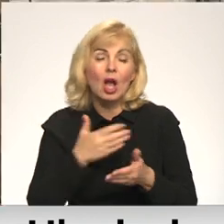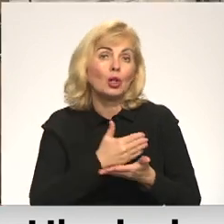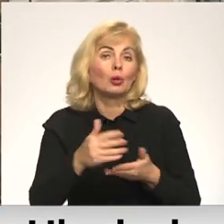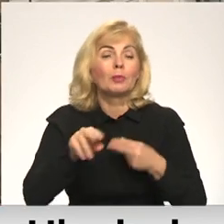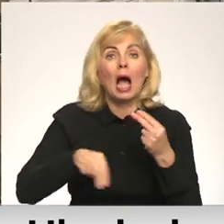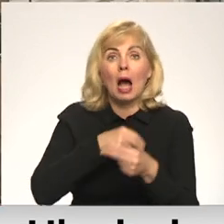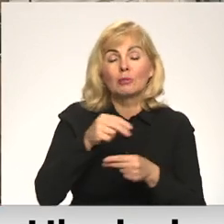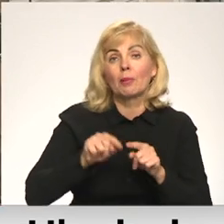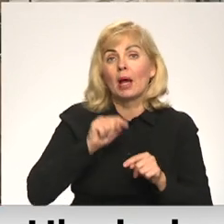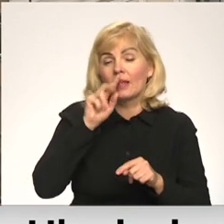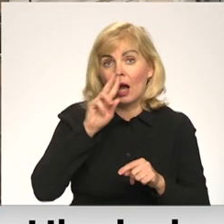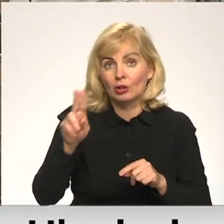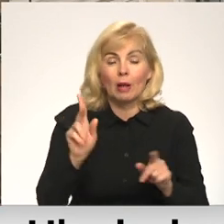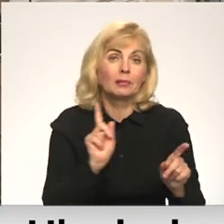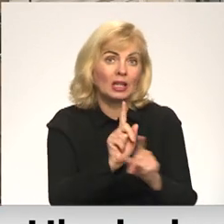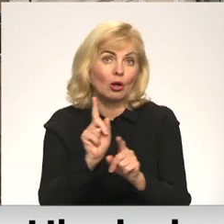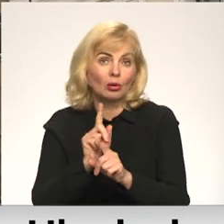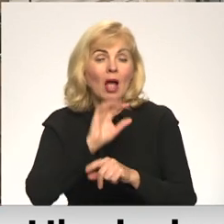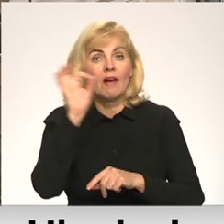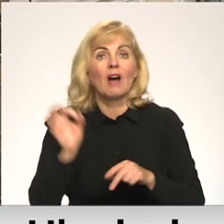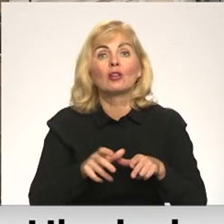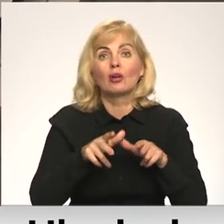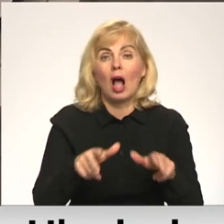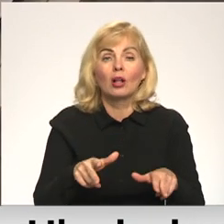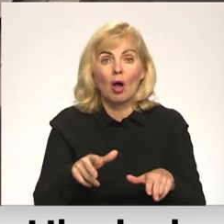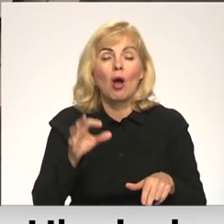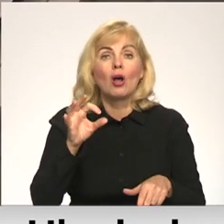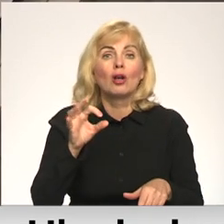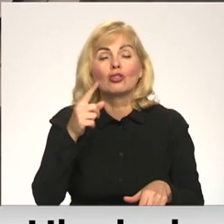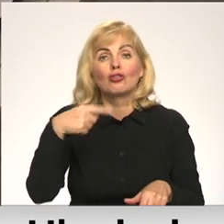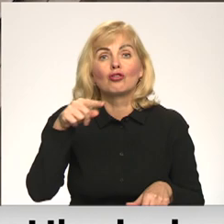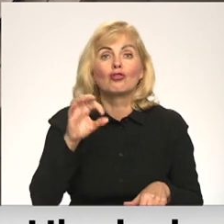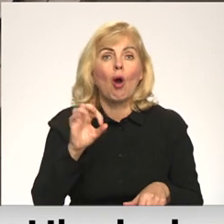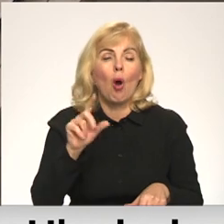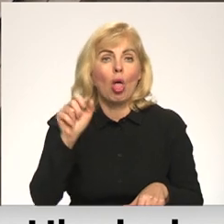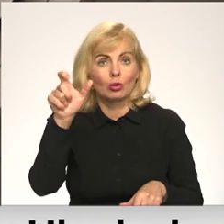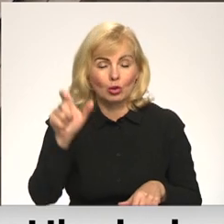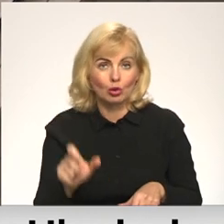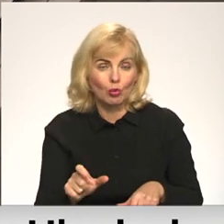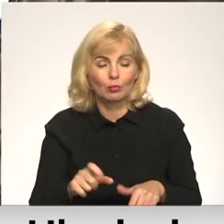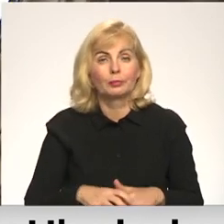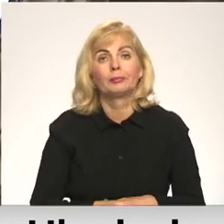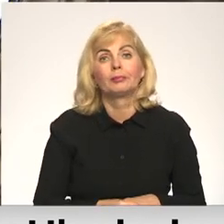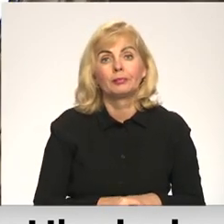jau nākamnedēļ, tiekoties ar Vācijas kancleru Olafu Šolcu. Ilja Koziņš, Olafs Perševits, Latvijas televīzija.